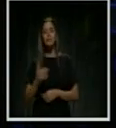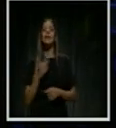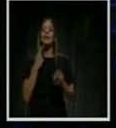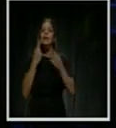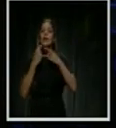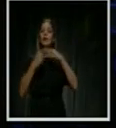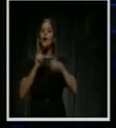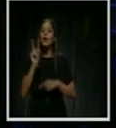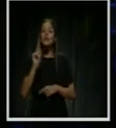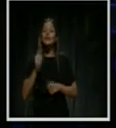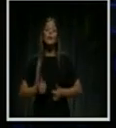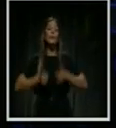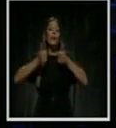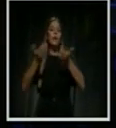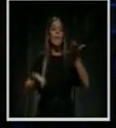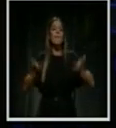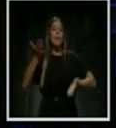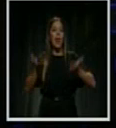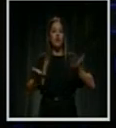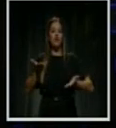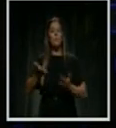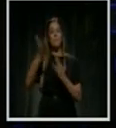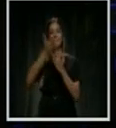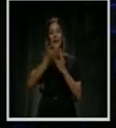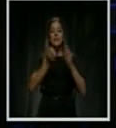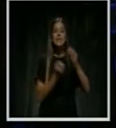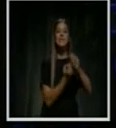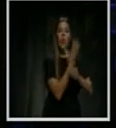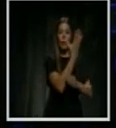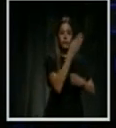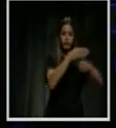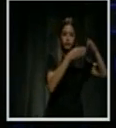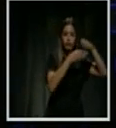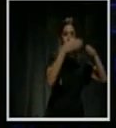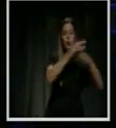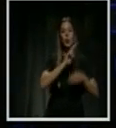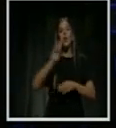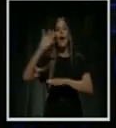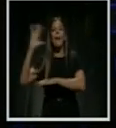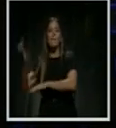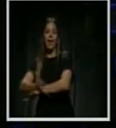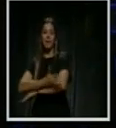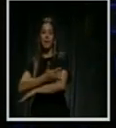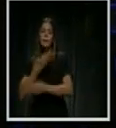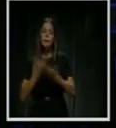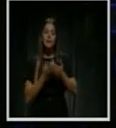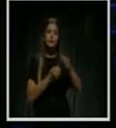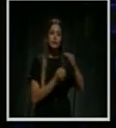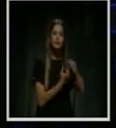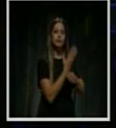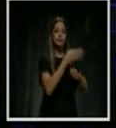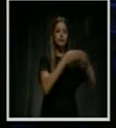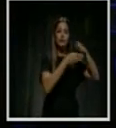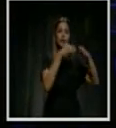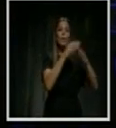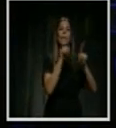delikat illi jrid jinżamm bejn żvilupp u ambjent biex l-iżvilupp ikun wieħed sostenibbli. Dik il-viżjoni